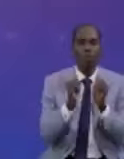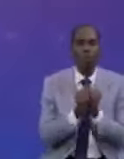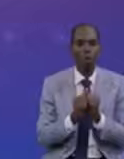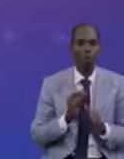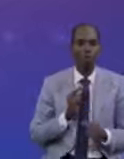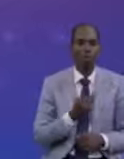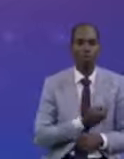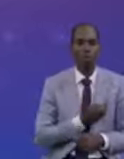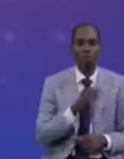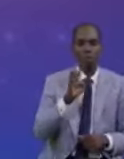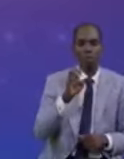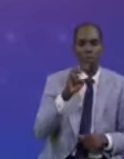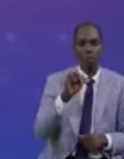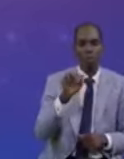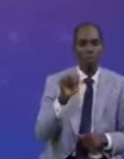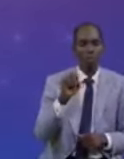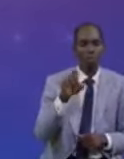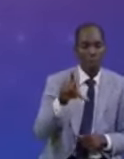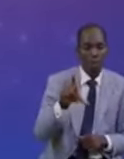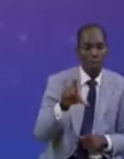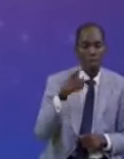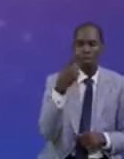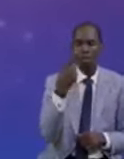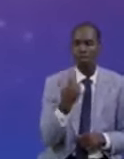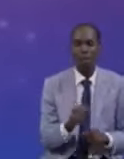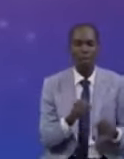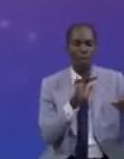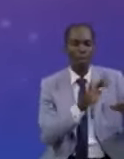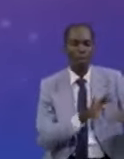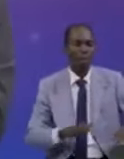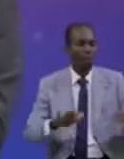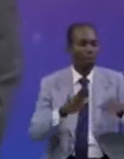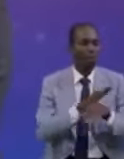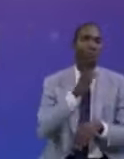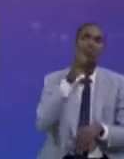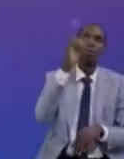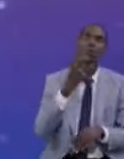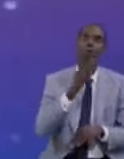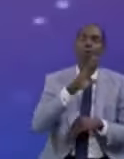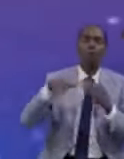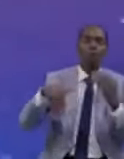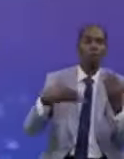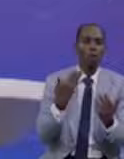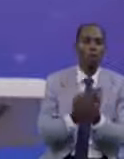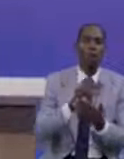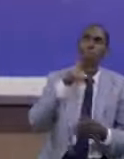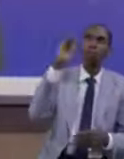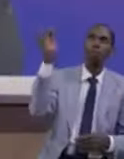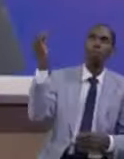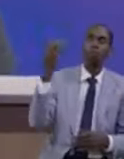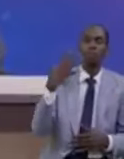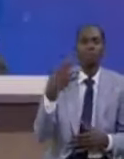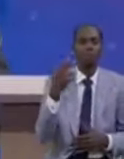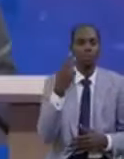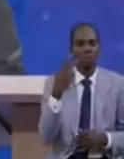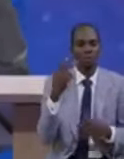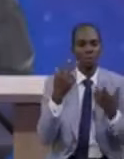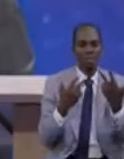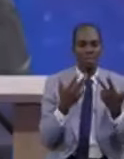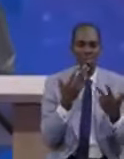Emmanuel le Dieu miséricordieux de toute grâce nous allons considérer trois choses avant la prière